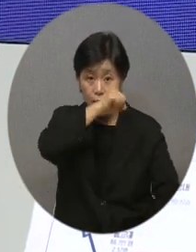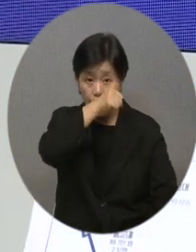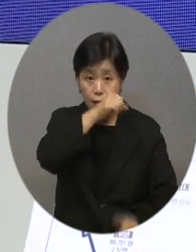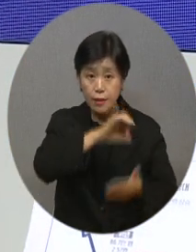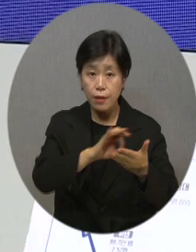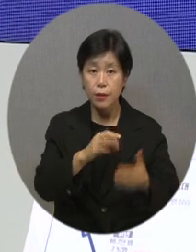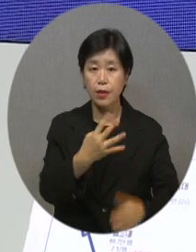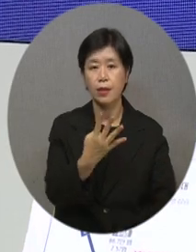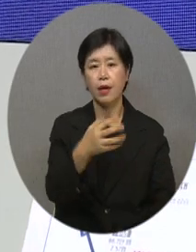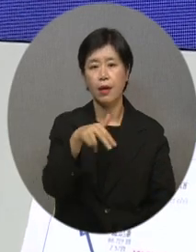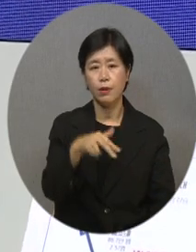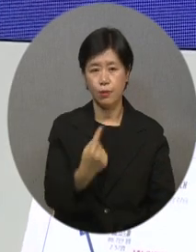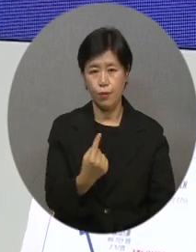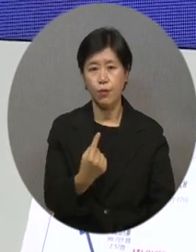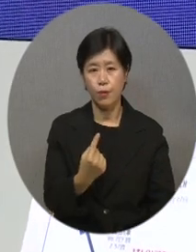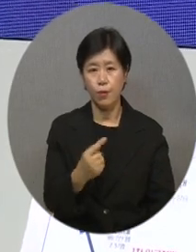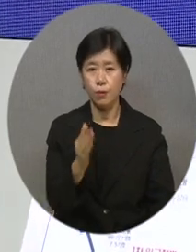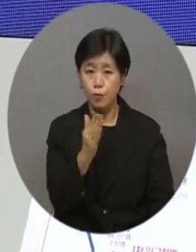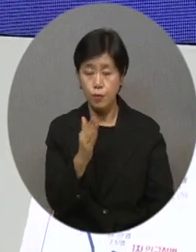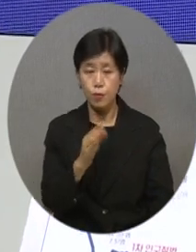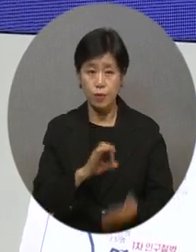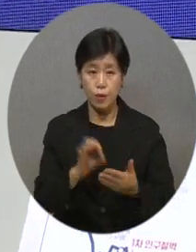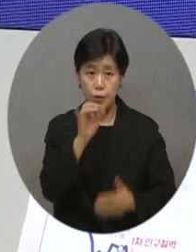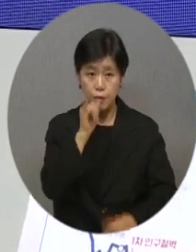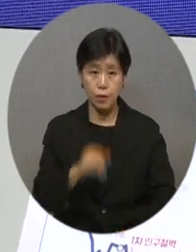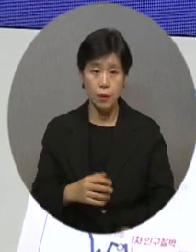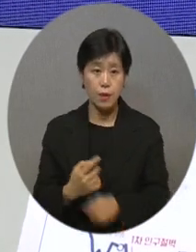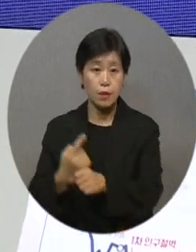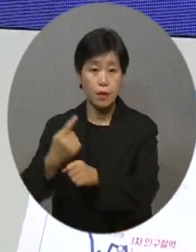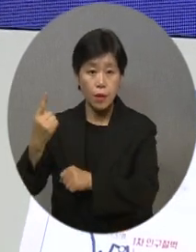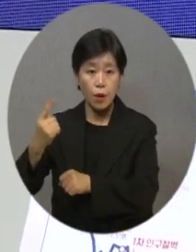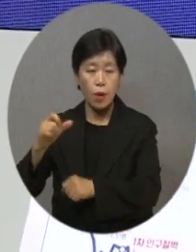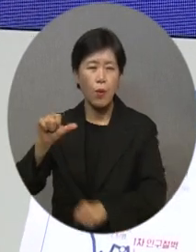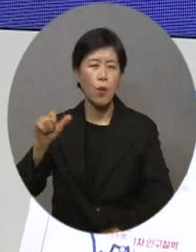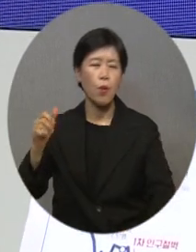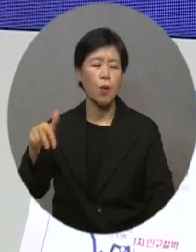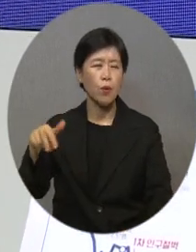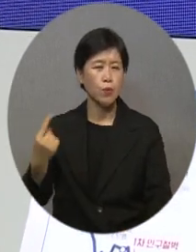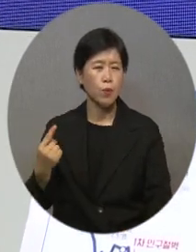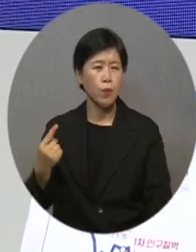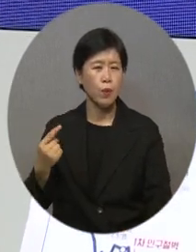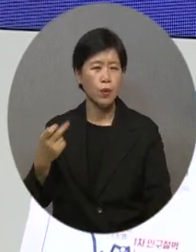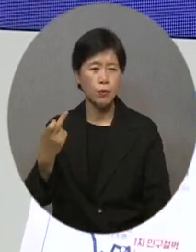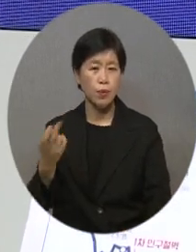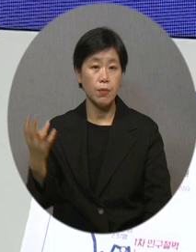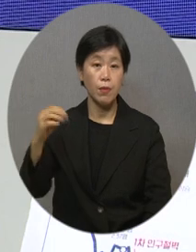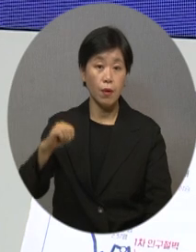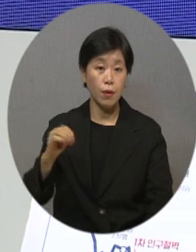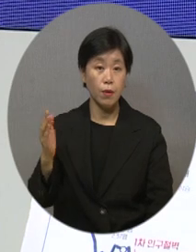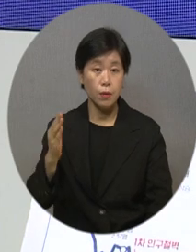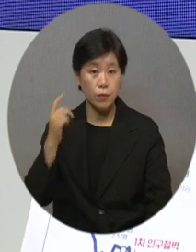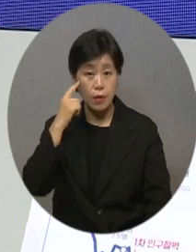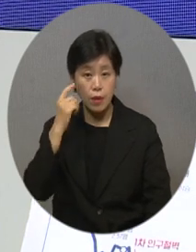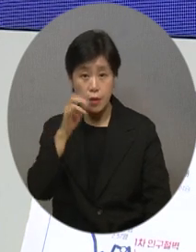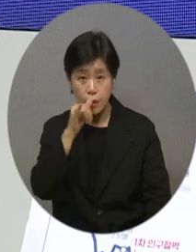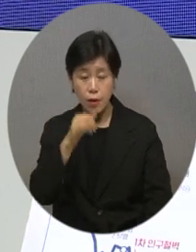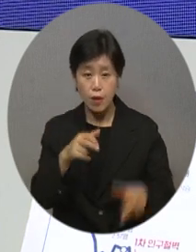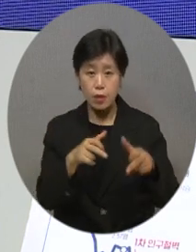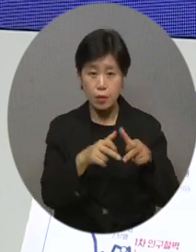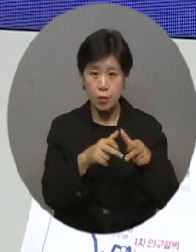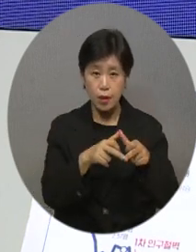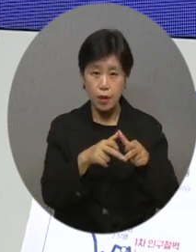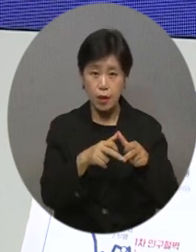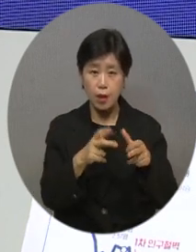5,441억을 저희가 가지고 있습니다. 내년도에는 이게 5조 13억이 돼가지고 장애인 예산 4,572억